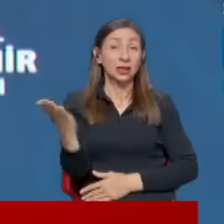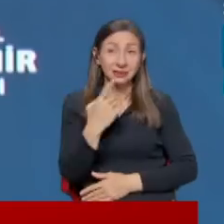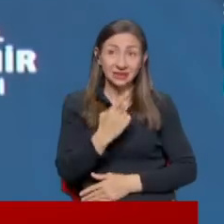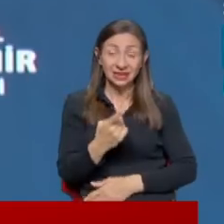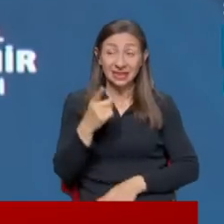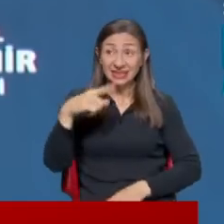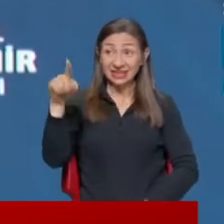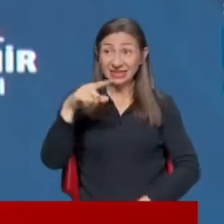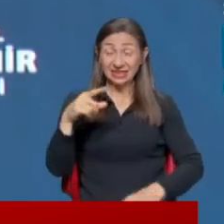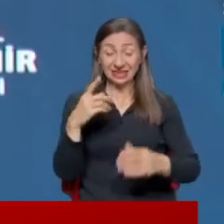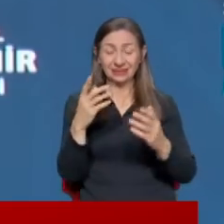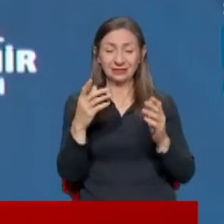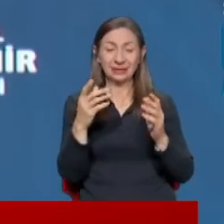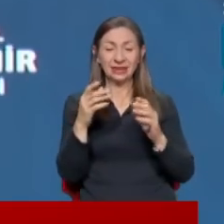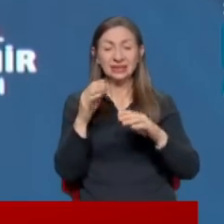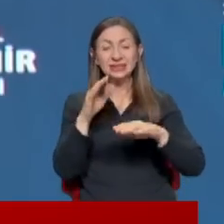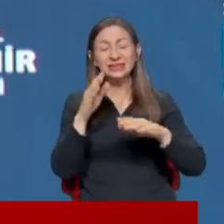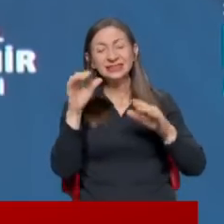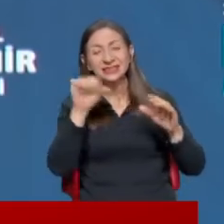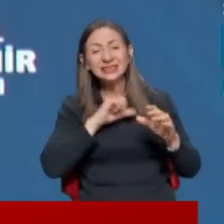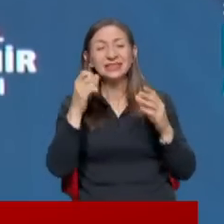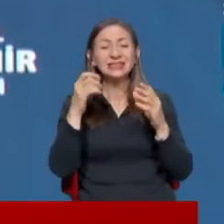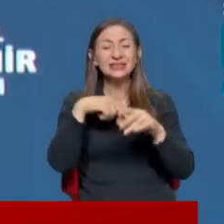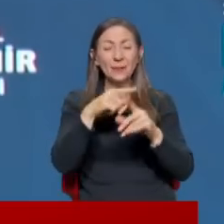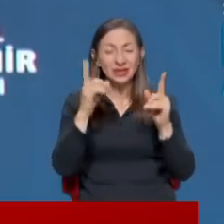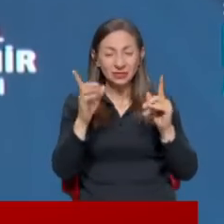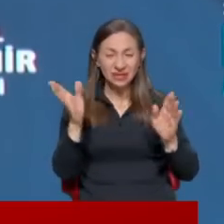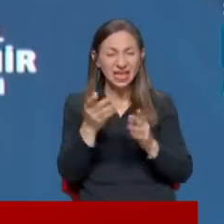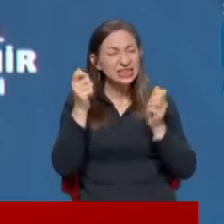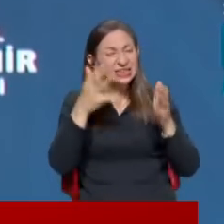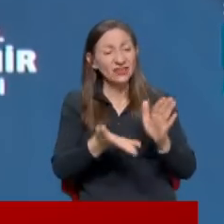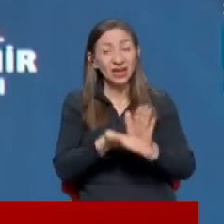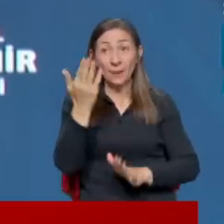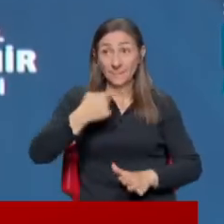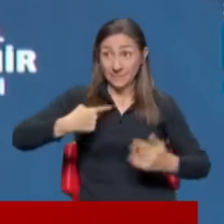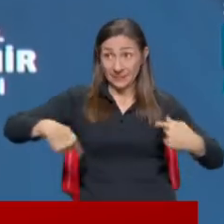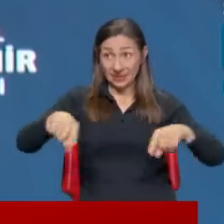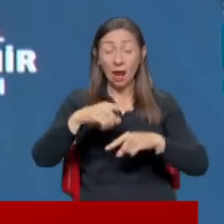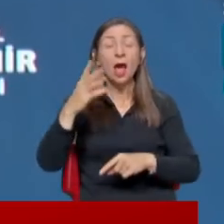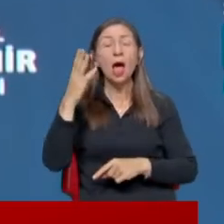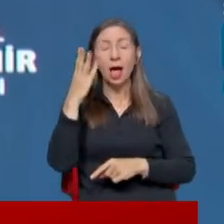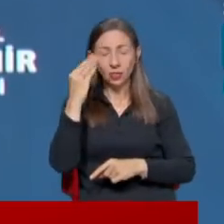diyerek. Sizin fetret döneminizi yıkıp israf döneminizi ortadan kaldıran bizler